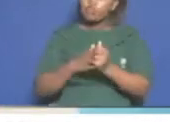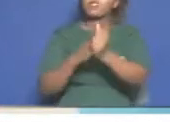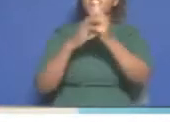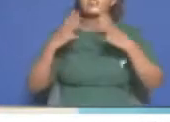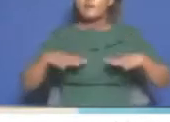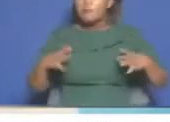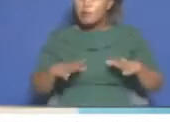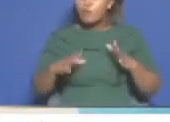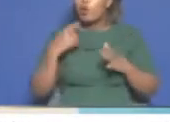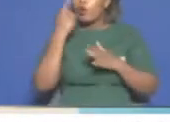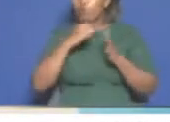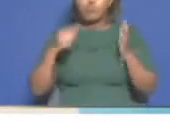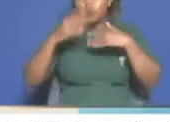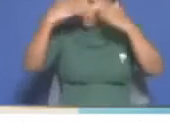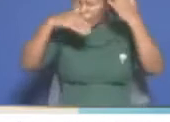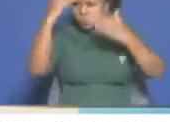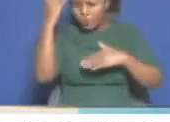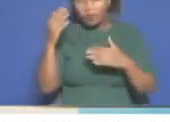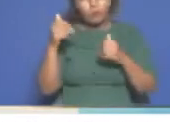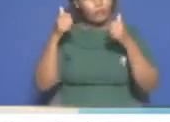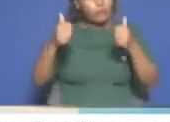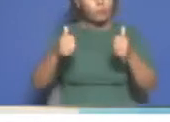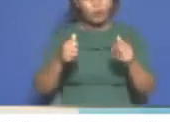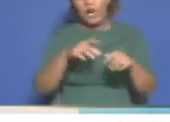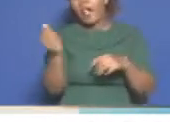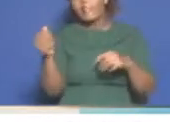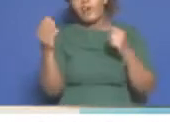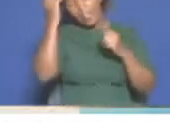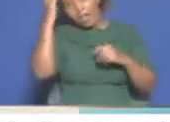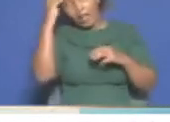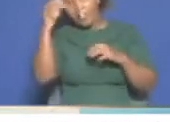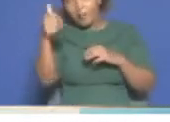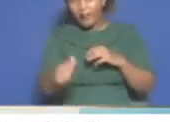wasomi na wale ambao kwa kiasi hawajasoma. So lazima uanze